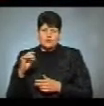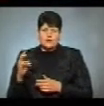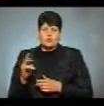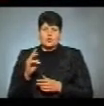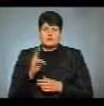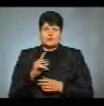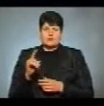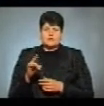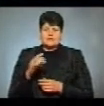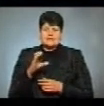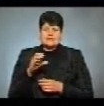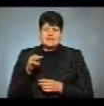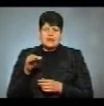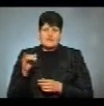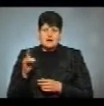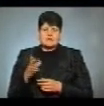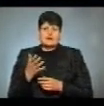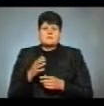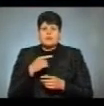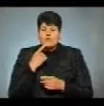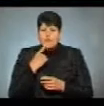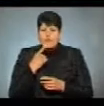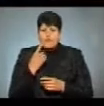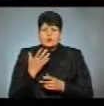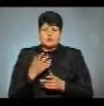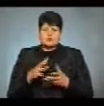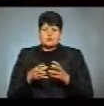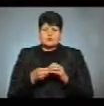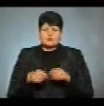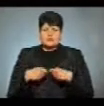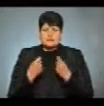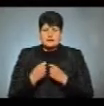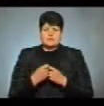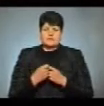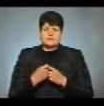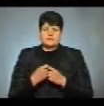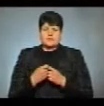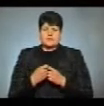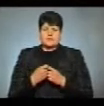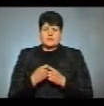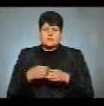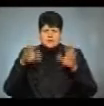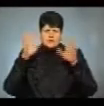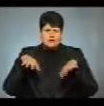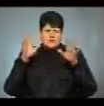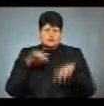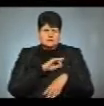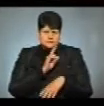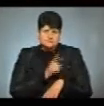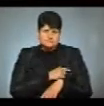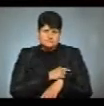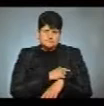Франків каже, негода завдала селу збитків на суму 200 тисяч гривень. Внаслідок того градобою і зливних дощів,